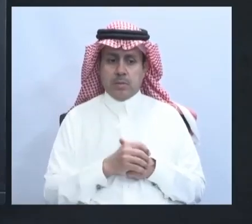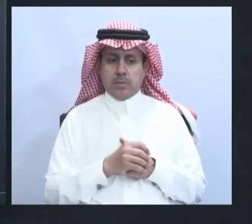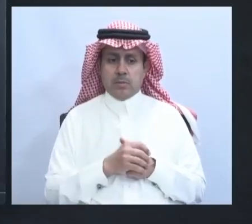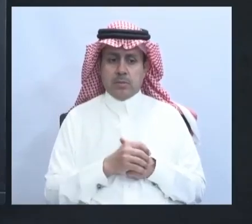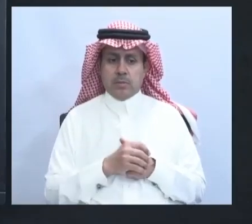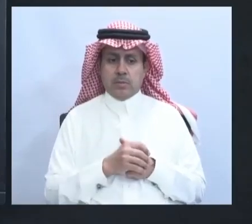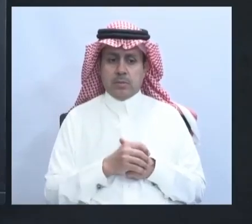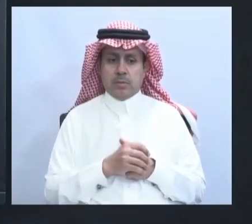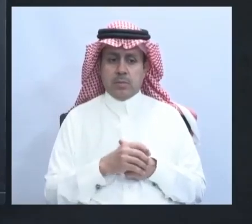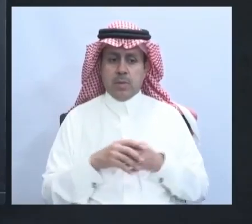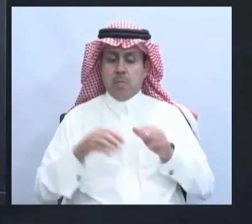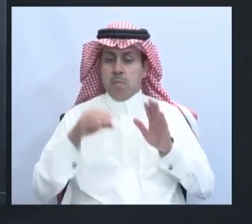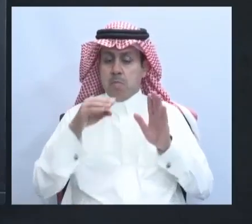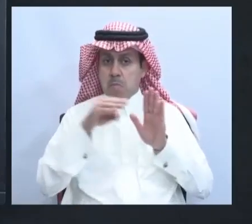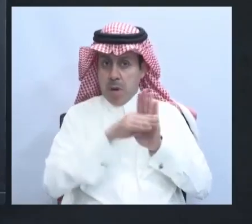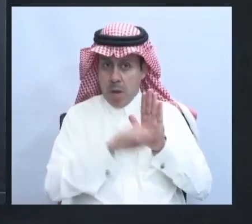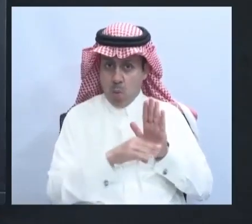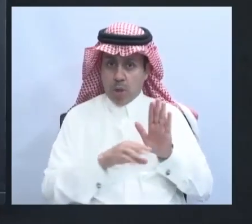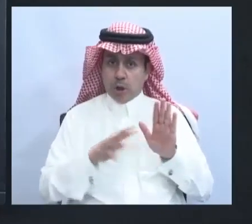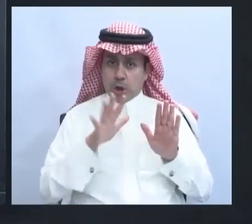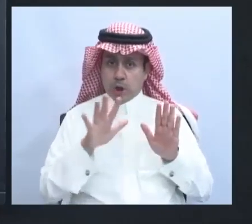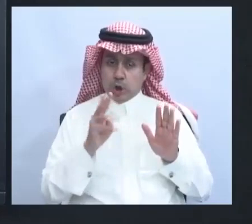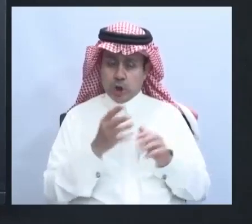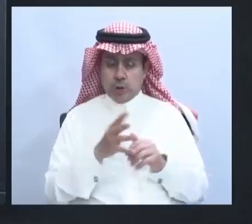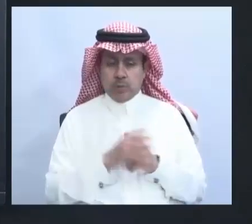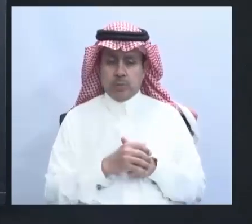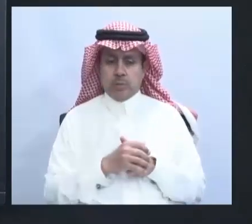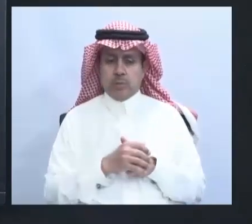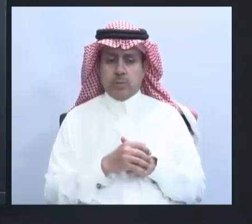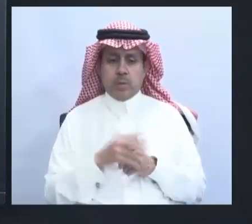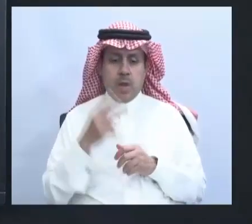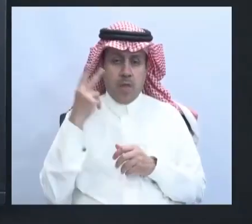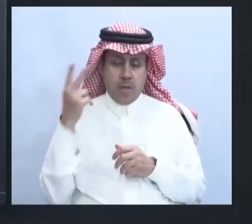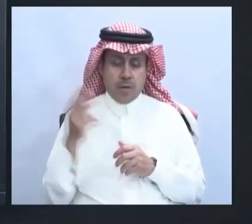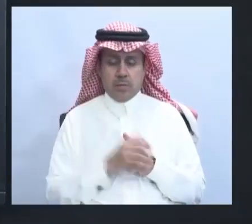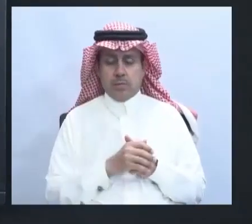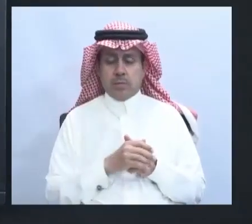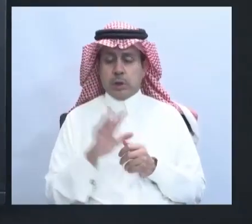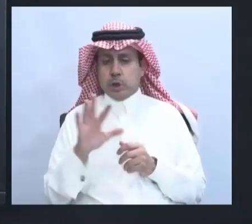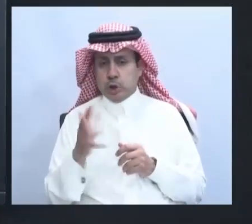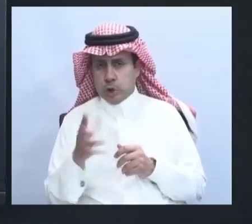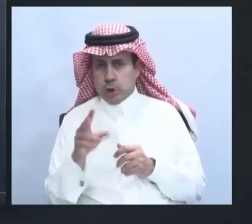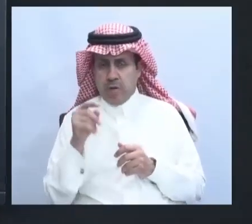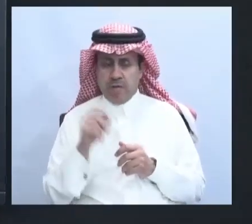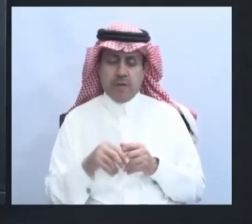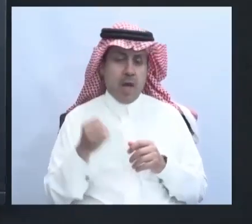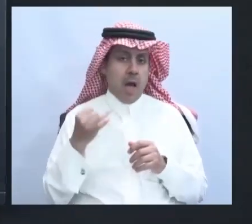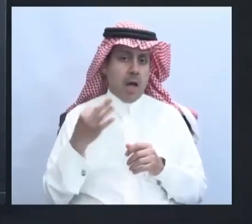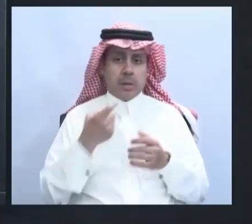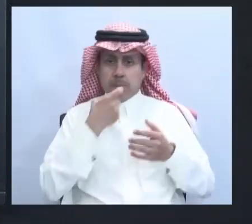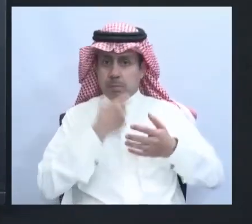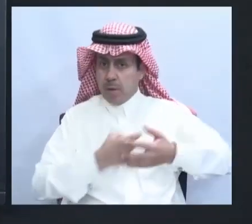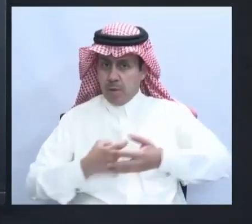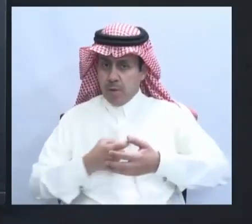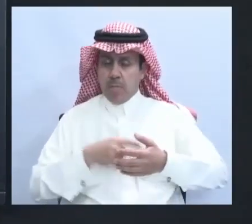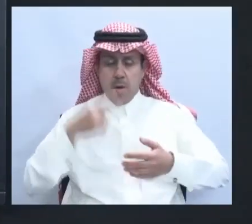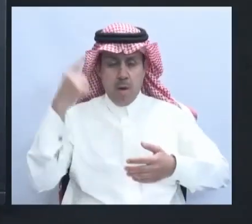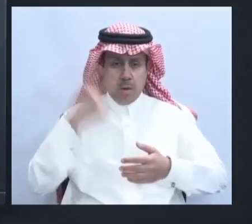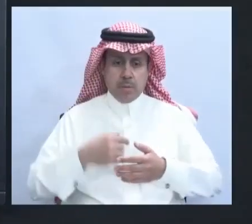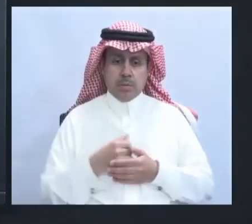هذا نوع من انواع الشك في الرضاع الثاني الشك في عدد الرضعات